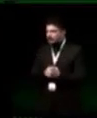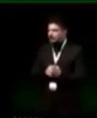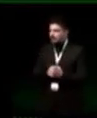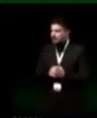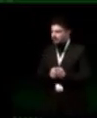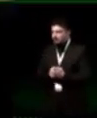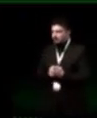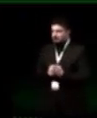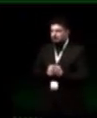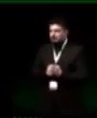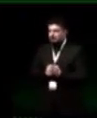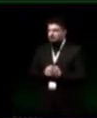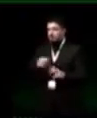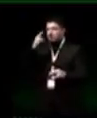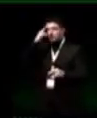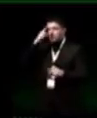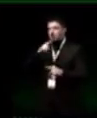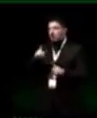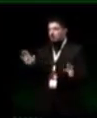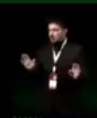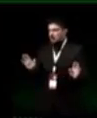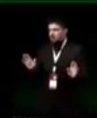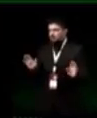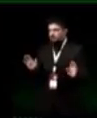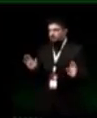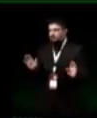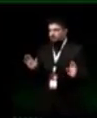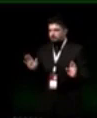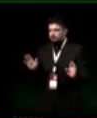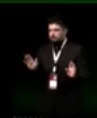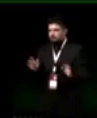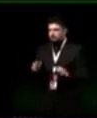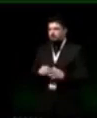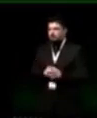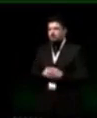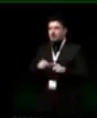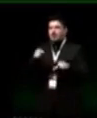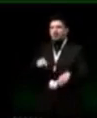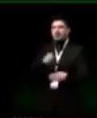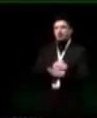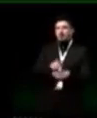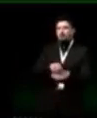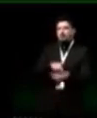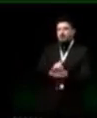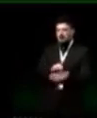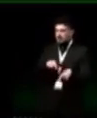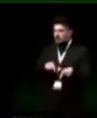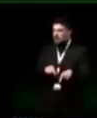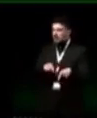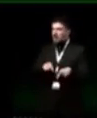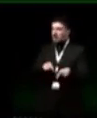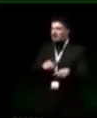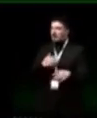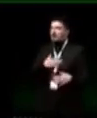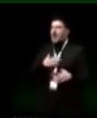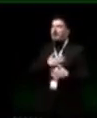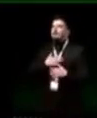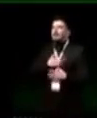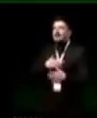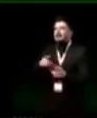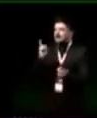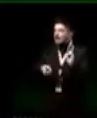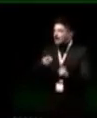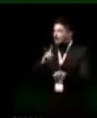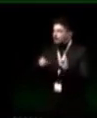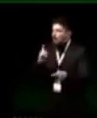siete, si ricordassero una cosa fondamentalmente, che questo partito appartiene al popolo che lo ha creato e